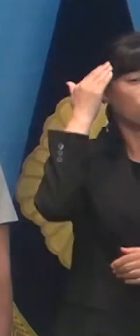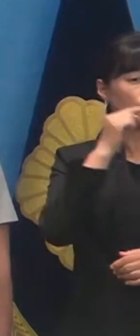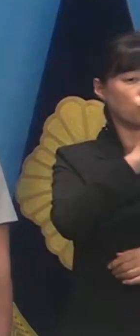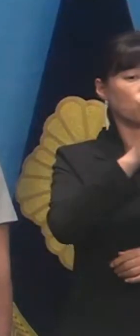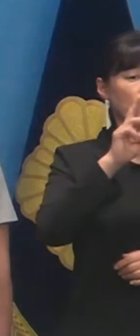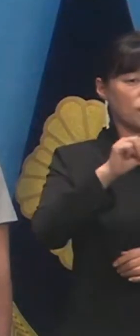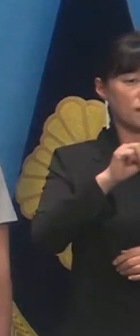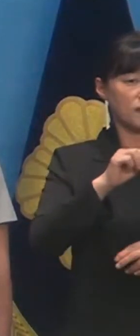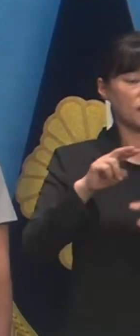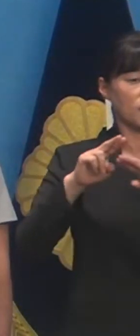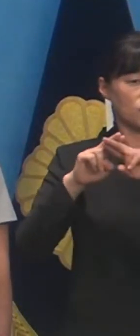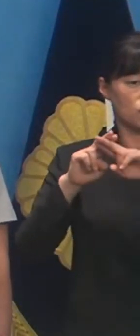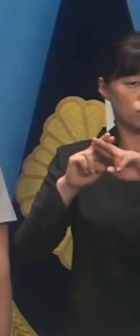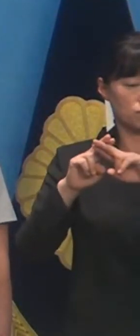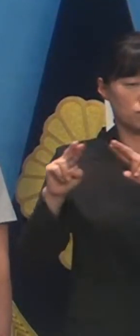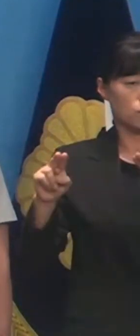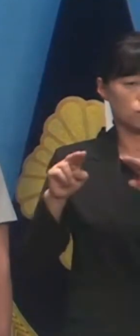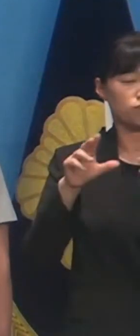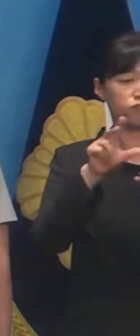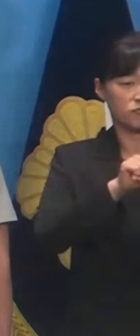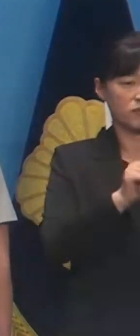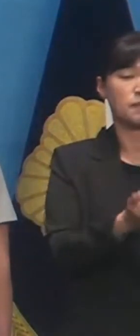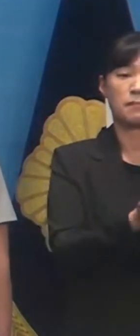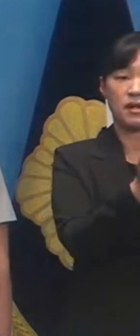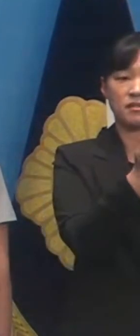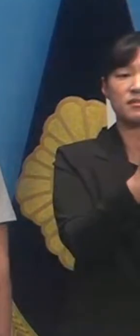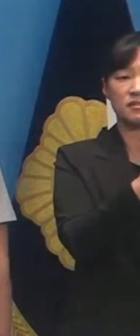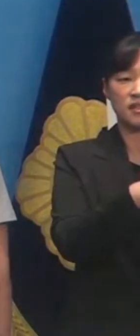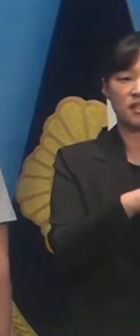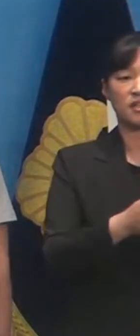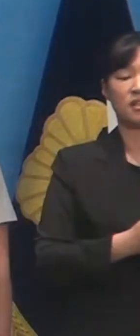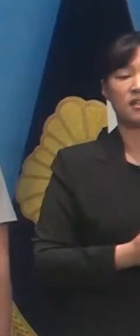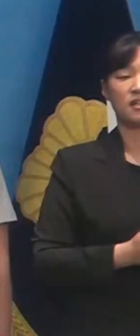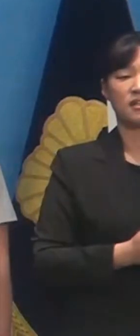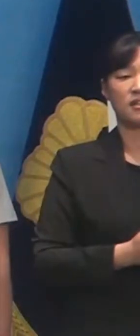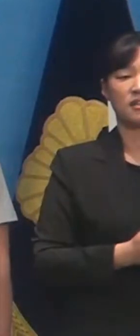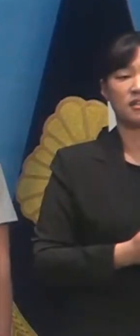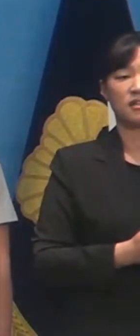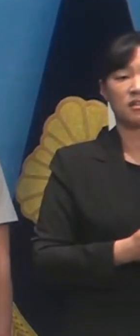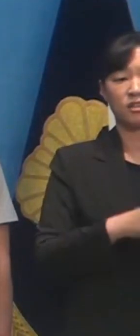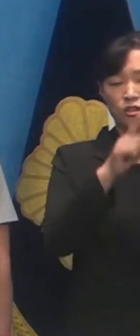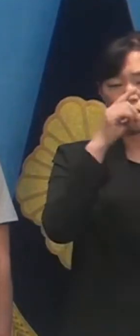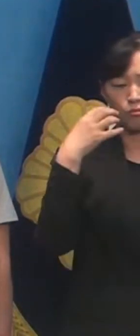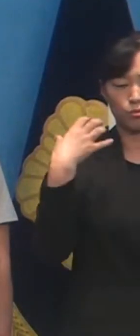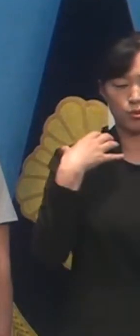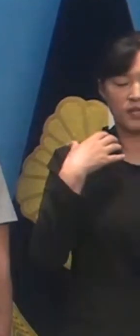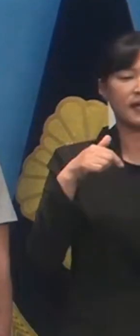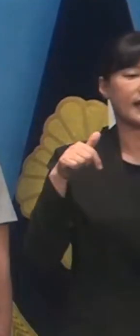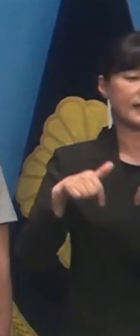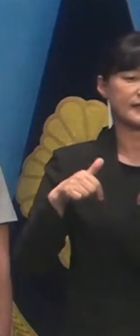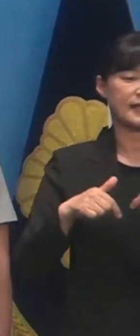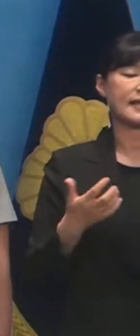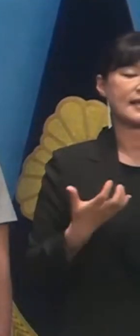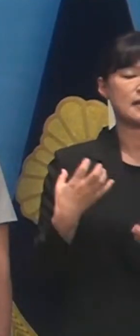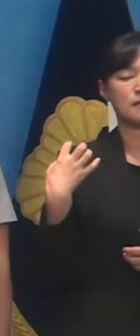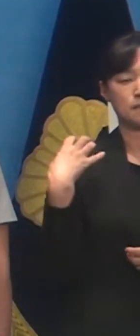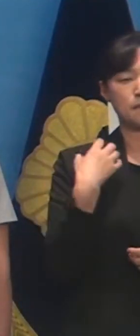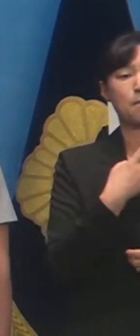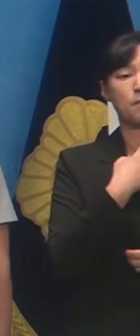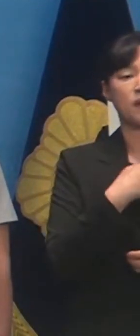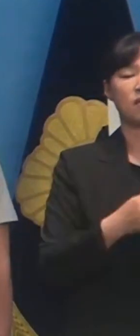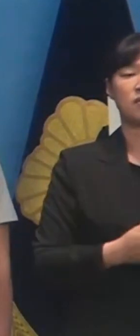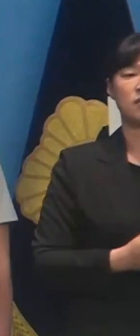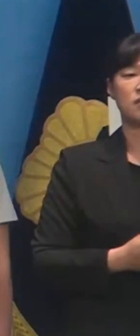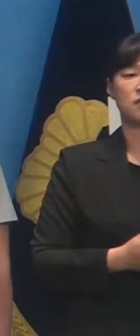한국GM의 철수 문제가 나왔을 때 그때 정의 간사로서 역할을 했었습니다. 그래서